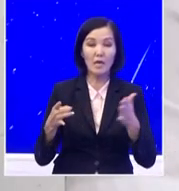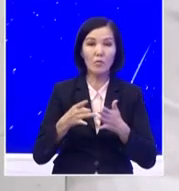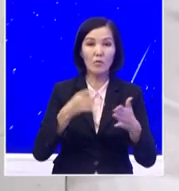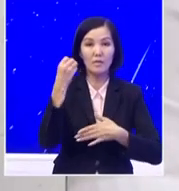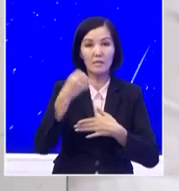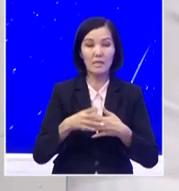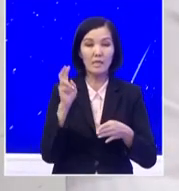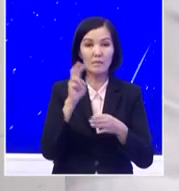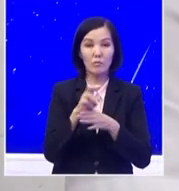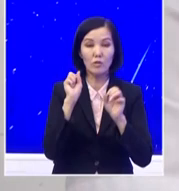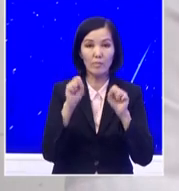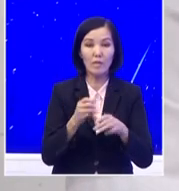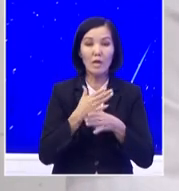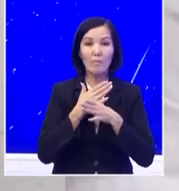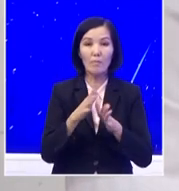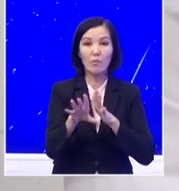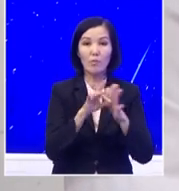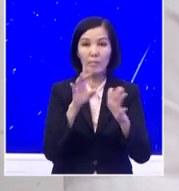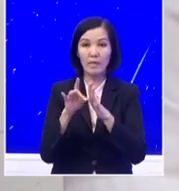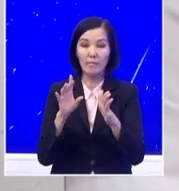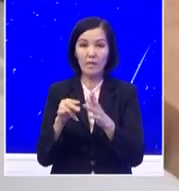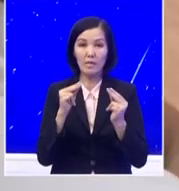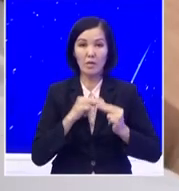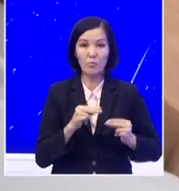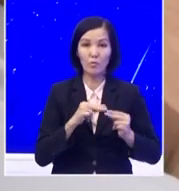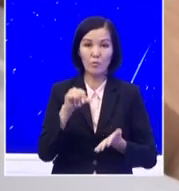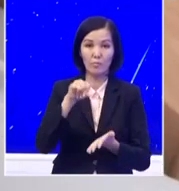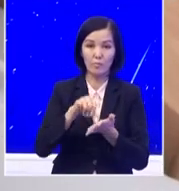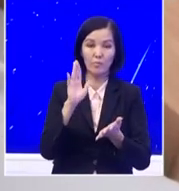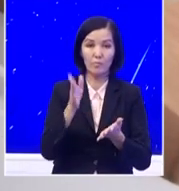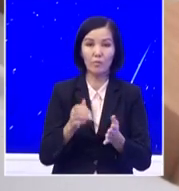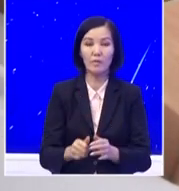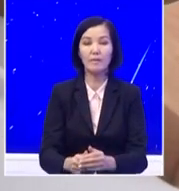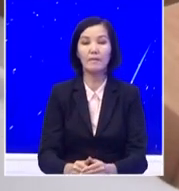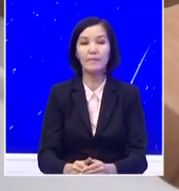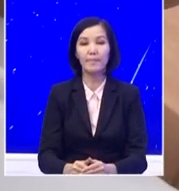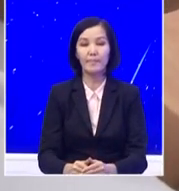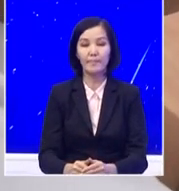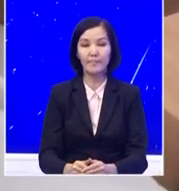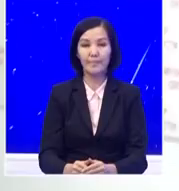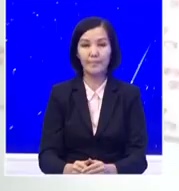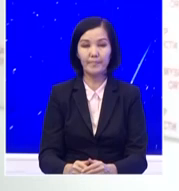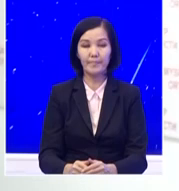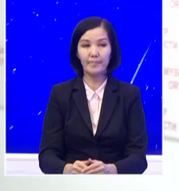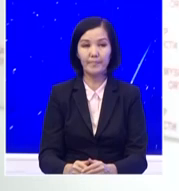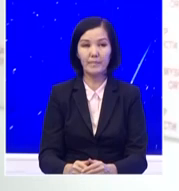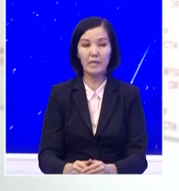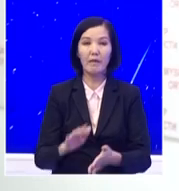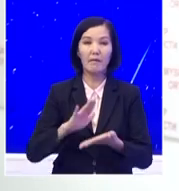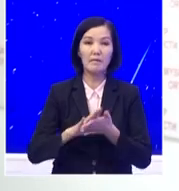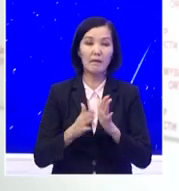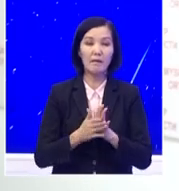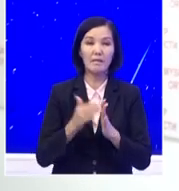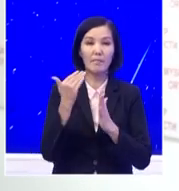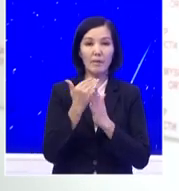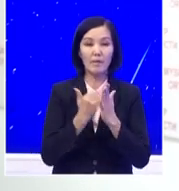центры занятости. Там помогут подобрать вакансию в рамках одной из действующих государственных программ трудоустройства. Согласно программе